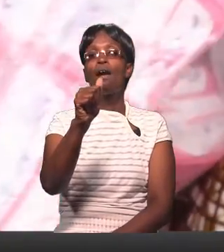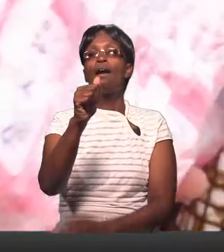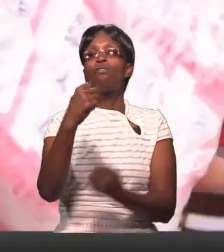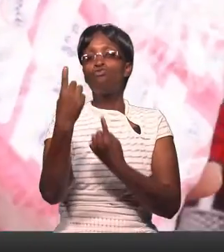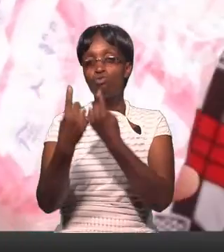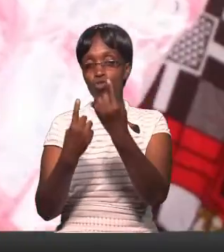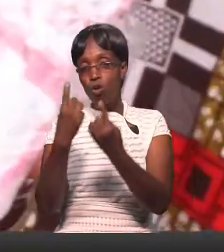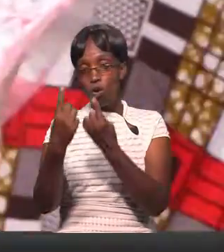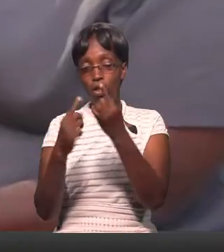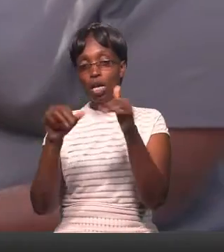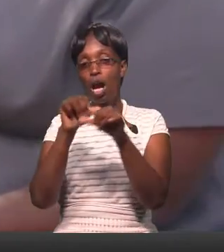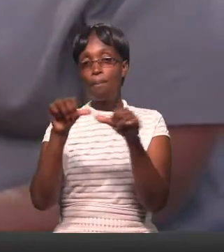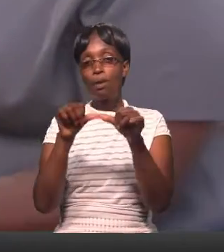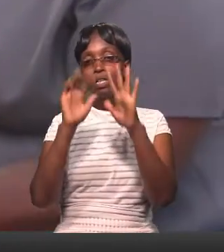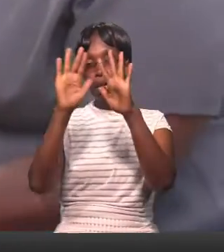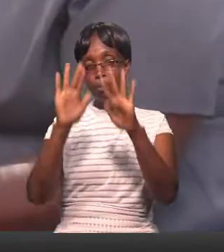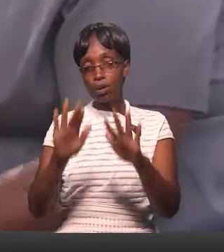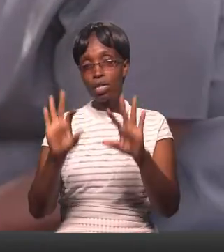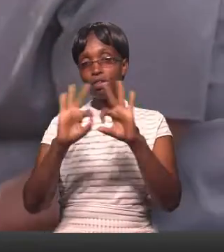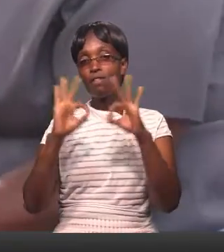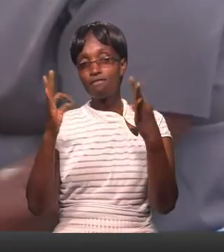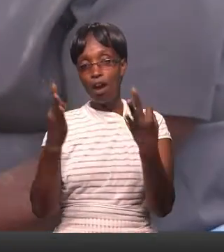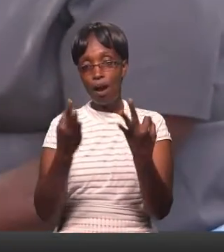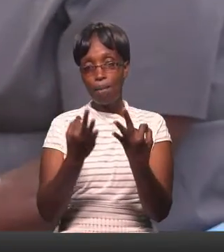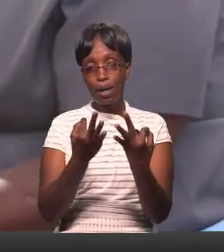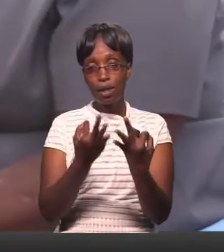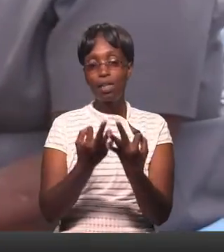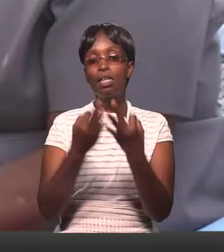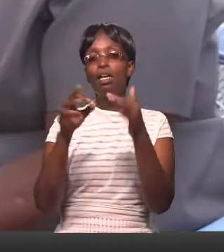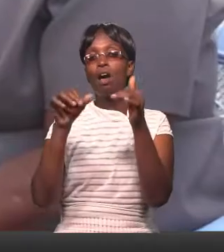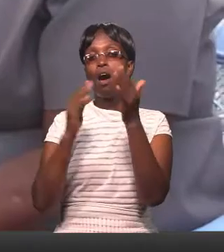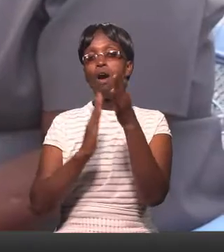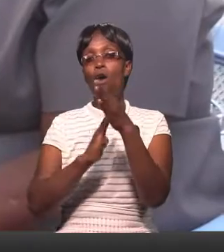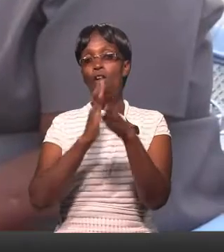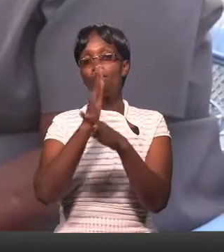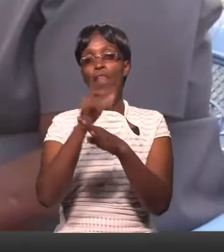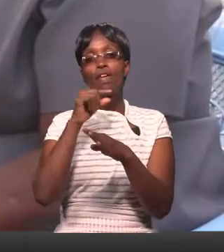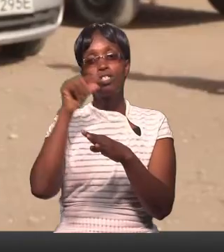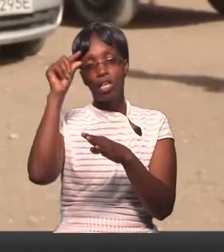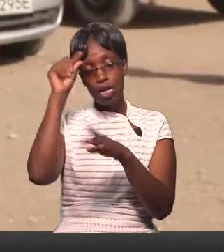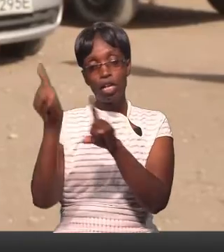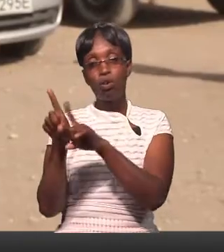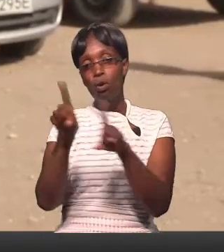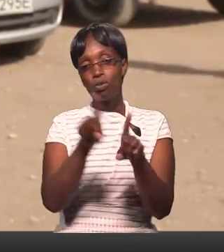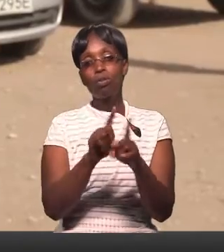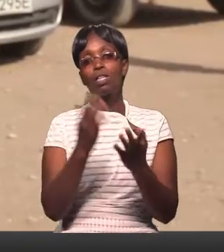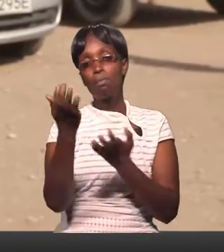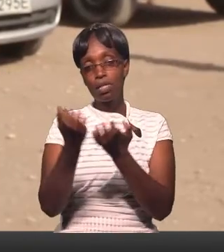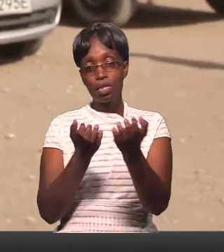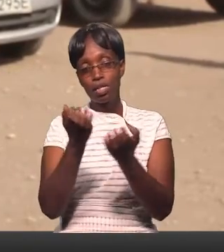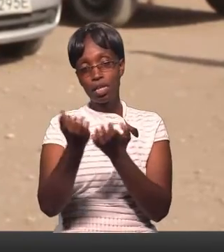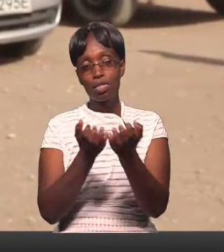wote kuzingatia utawala wa jinsia mbili na tatu katika serikali yetu na hata katika biashara za kibinafsi. We need our girls